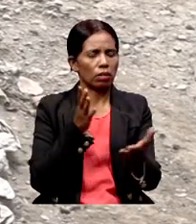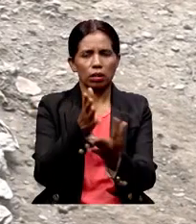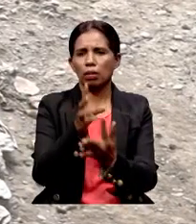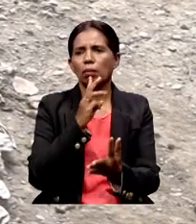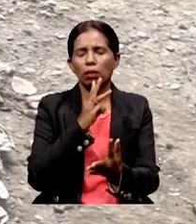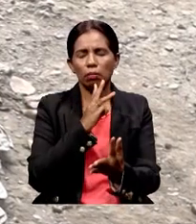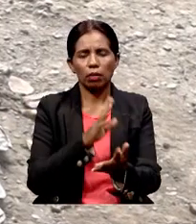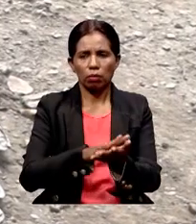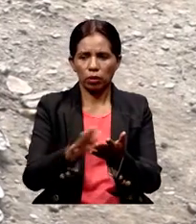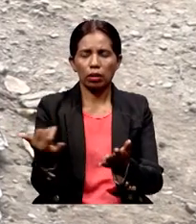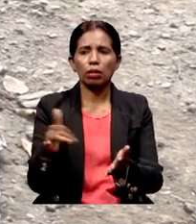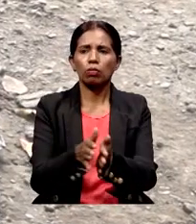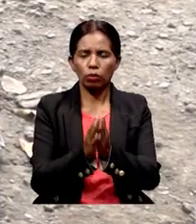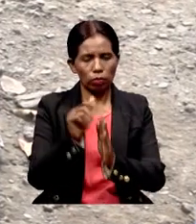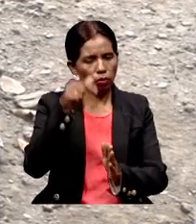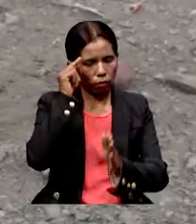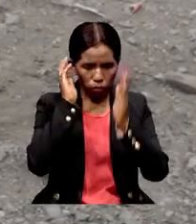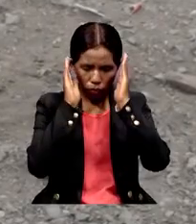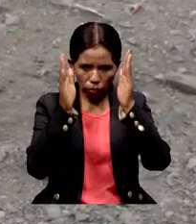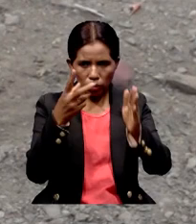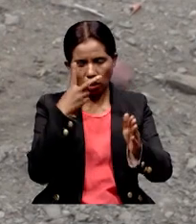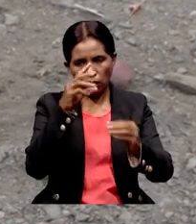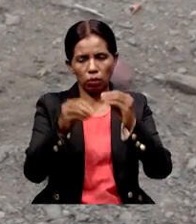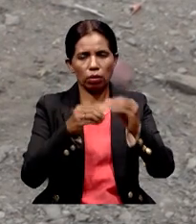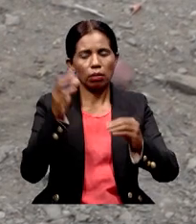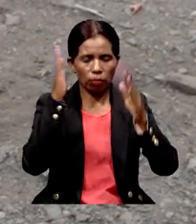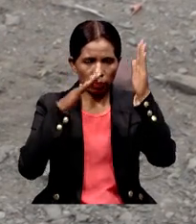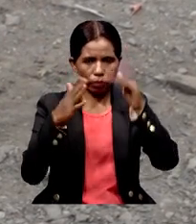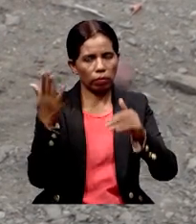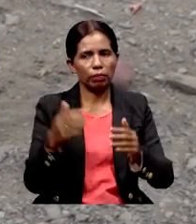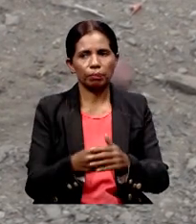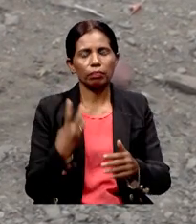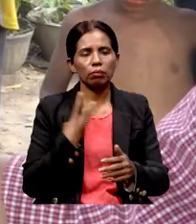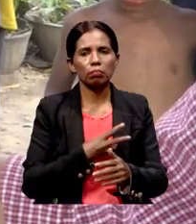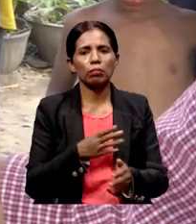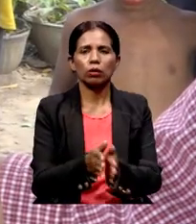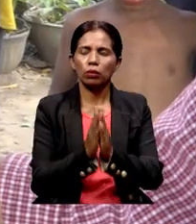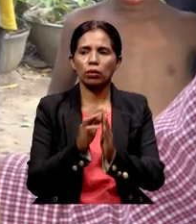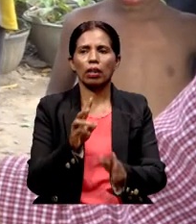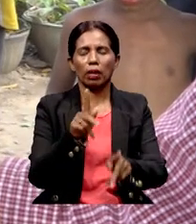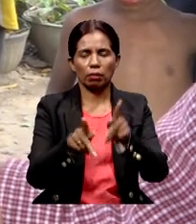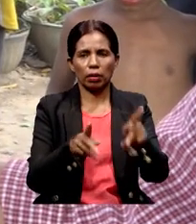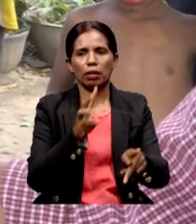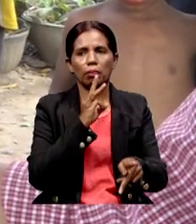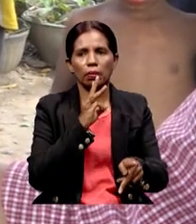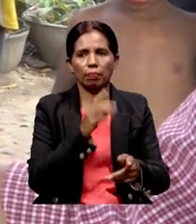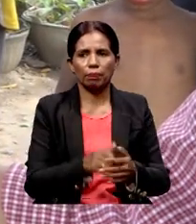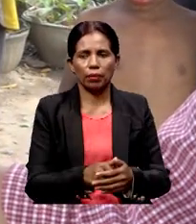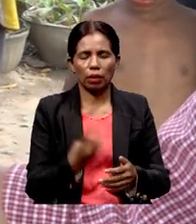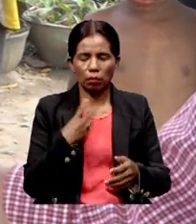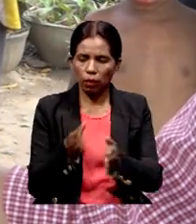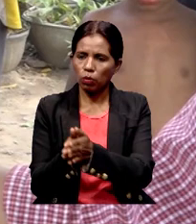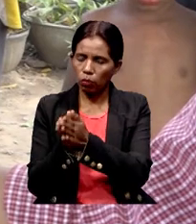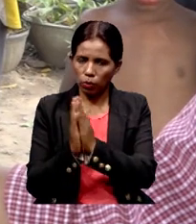nune siru husu governo a total atenção ba problema refere. Mas usa e mani andeit. Palete mba karai,